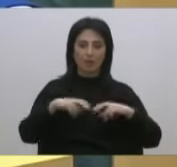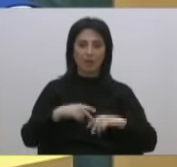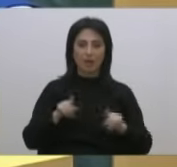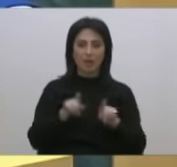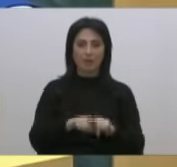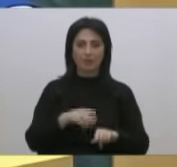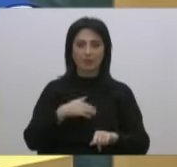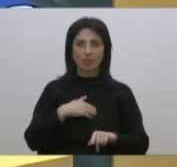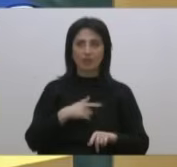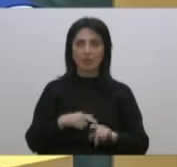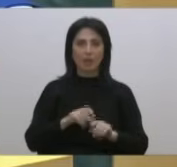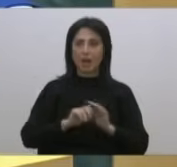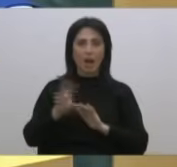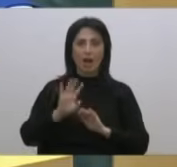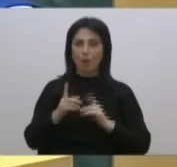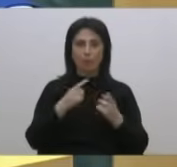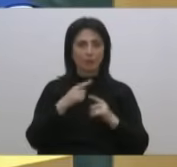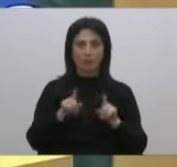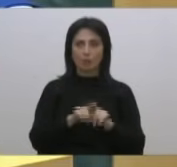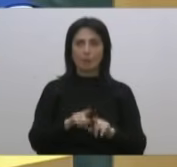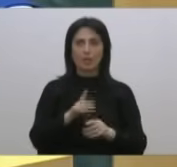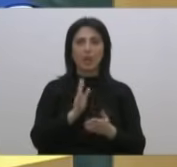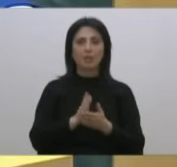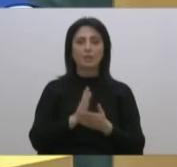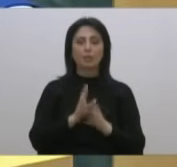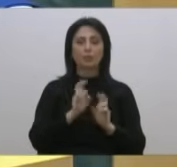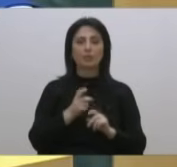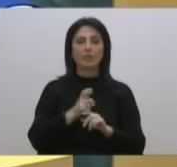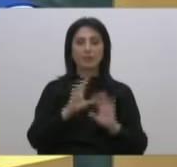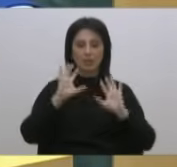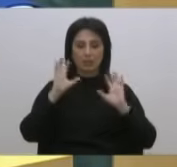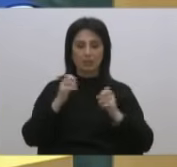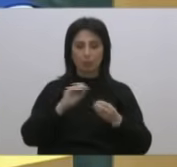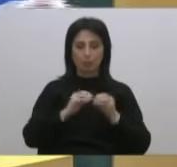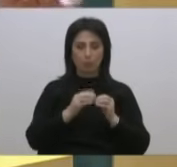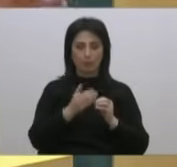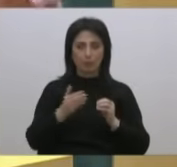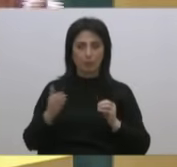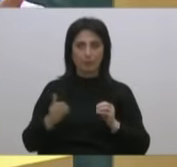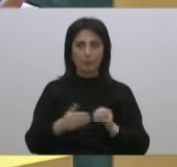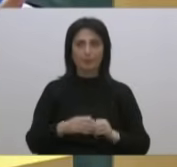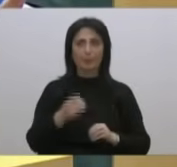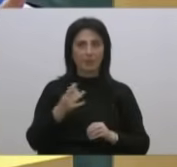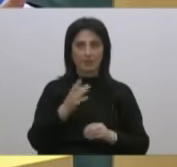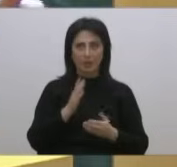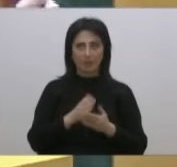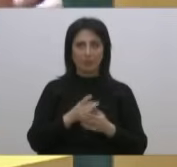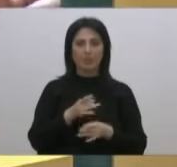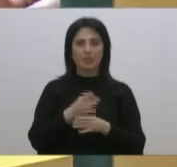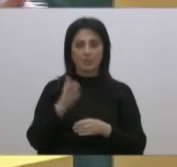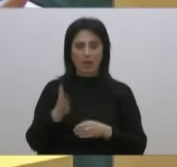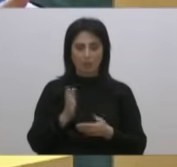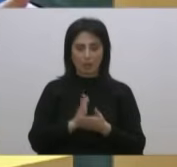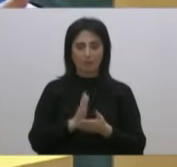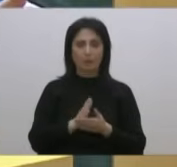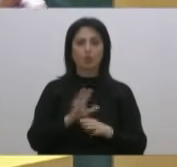და ასევე ჩვენ არ გავურგვართ იმაზე საუბარსაც, რომ არსებობს ძალიან სერიოზული პრობლემები. კიდევ ერთხელ, ეს არის სიღარიბე,